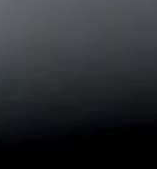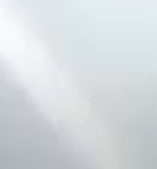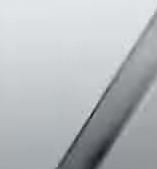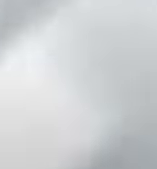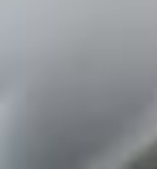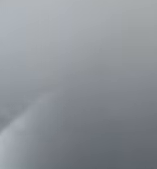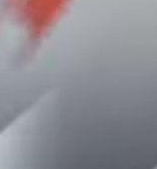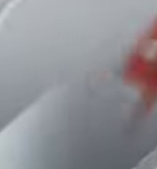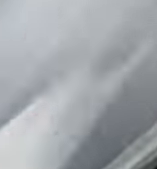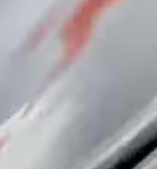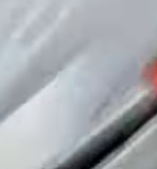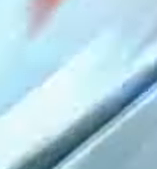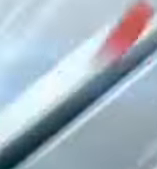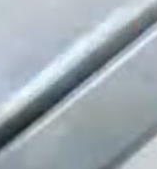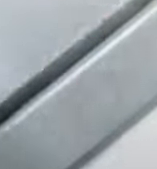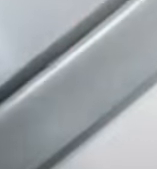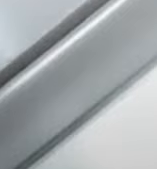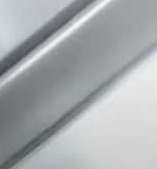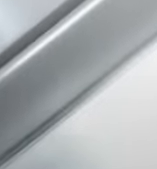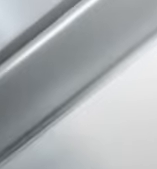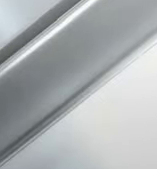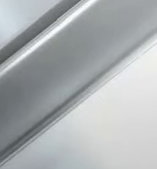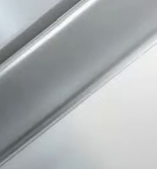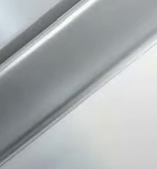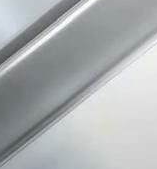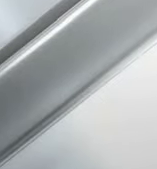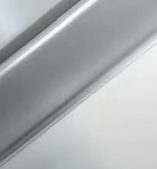Non-stop ang pagtutok dito sa 24 Oras Weekend.